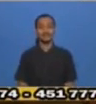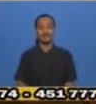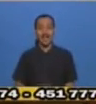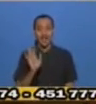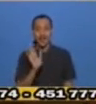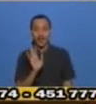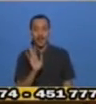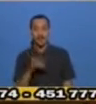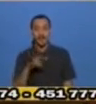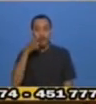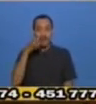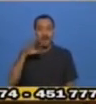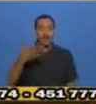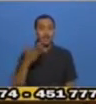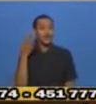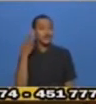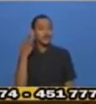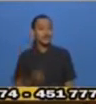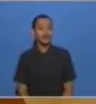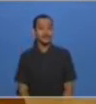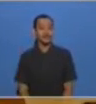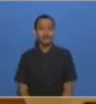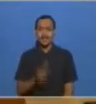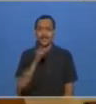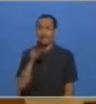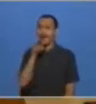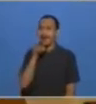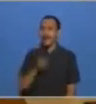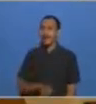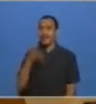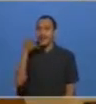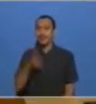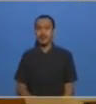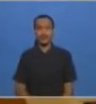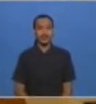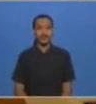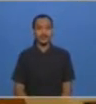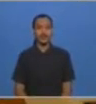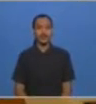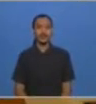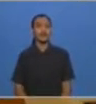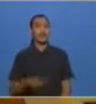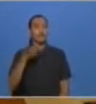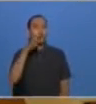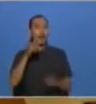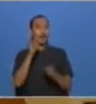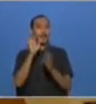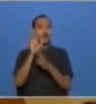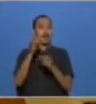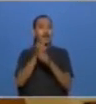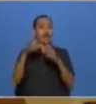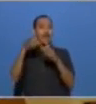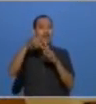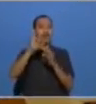Halo, dengan Bapak Ibu? Halo. Ije, dengan siapa di mana? Ya, dari Pak Ngatiman Sleman. Oh, di Sleman,